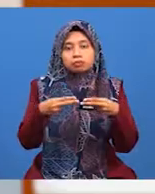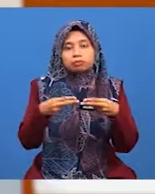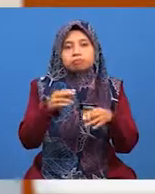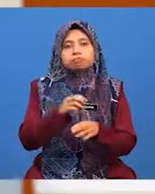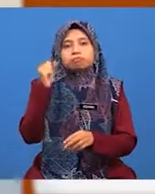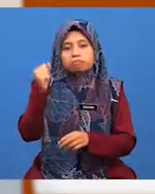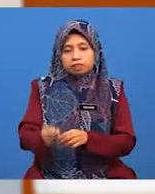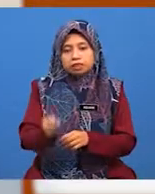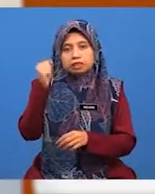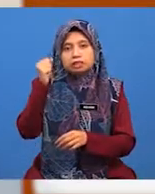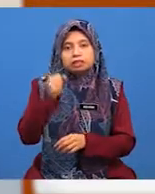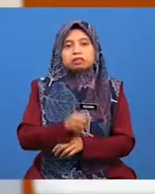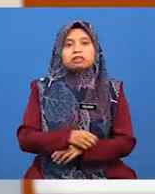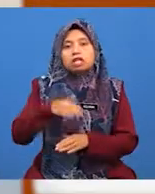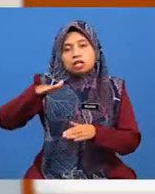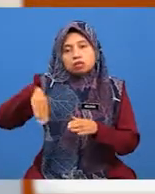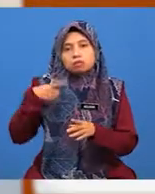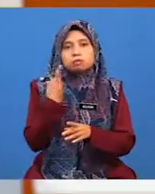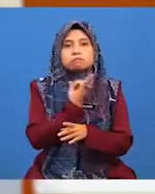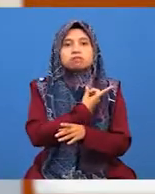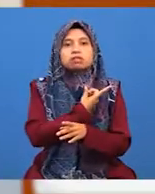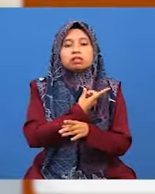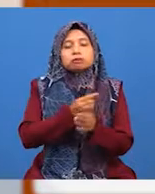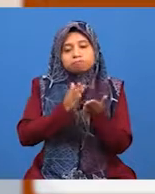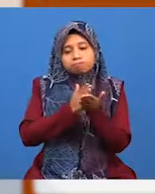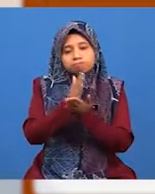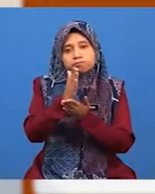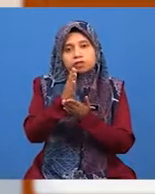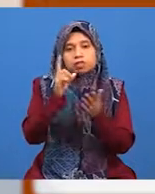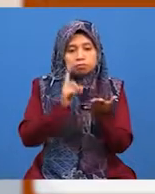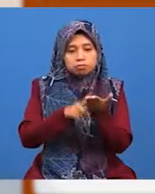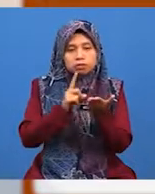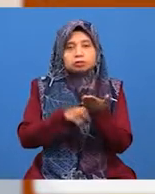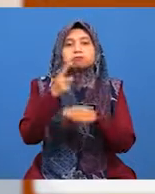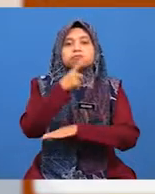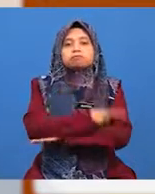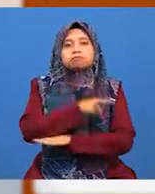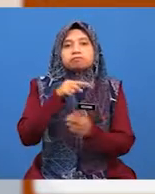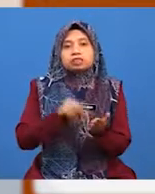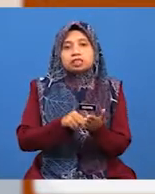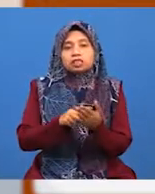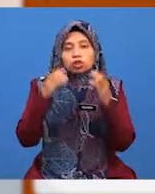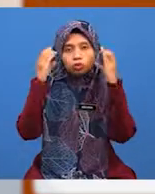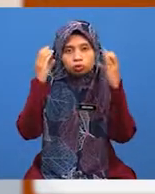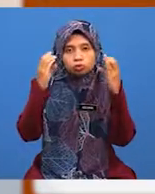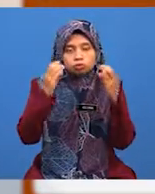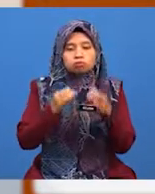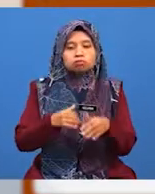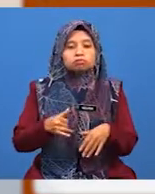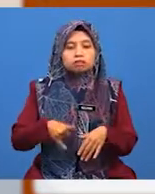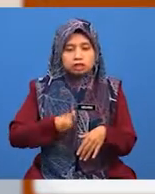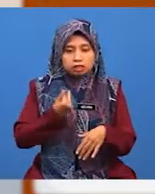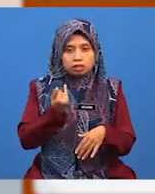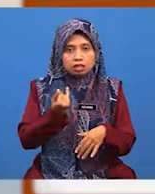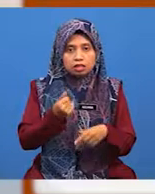Baiklah, sebelum kita meneruskan perbincangan kita lebih jauh, cikgu ingin